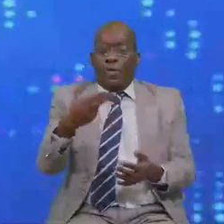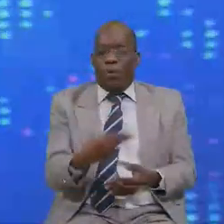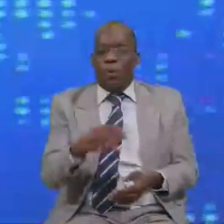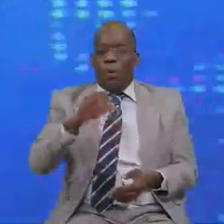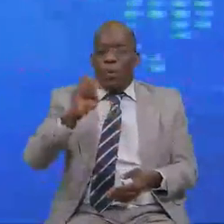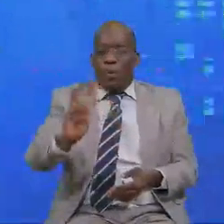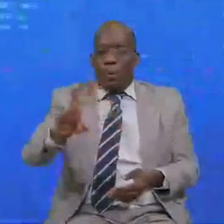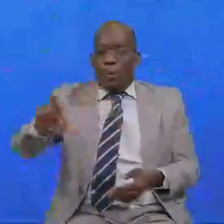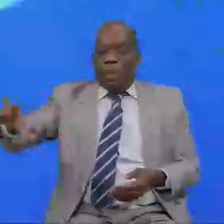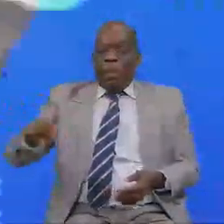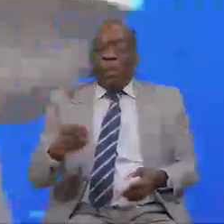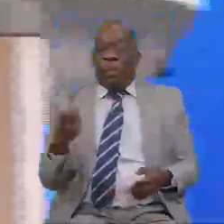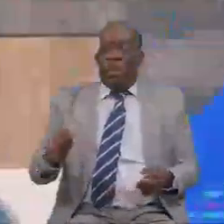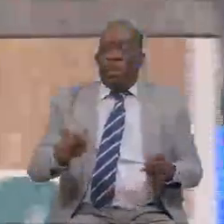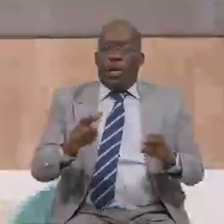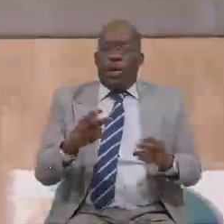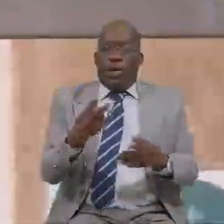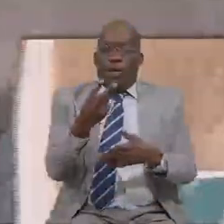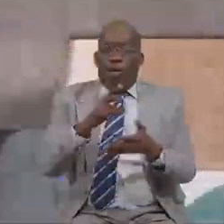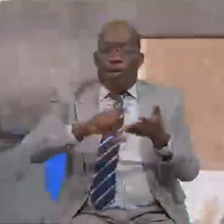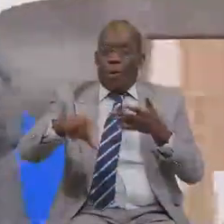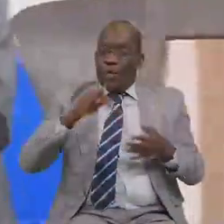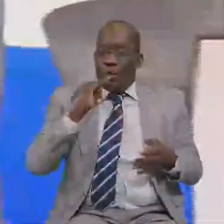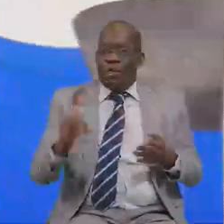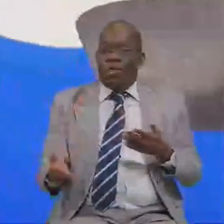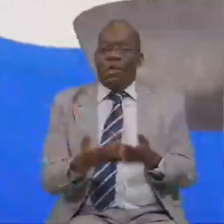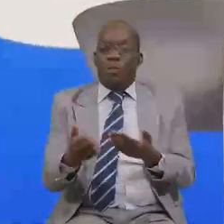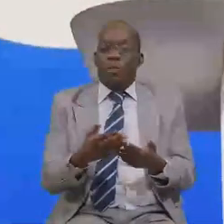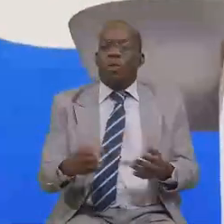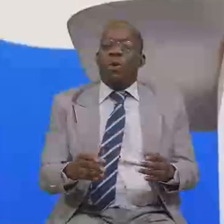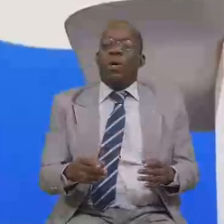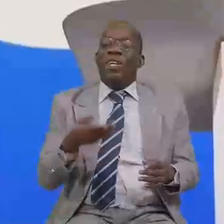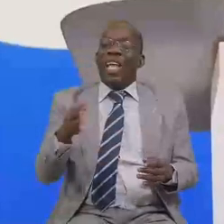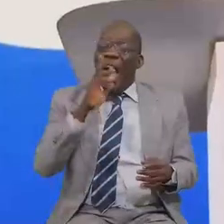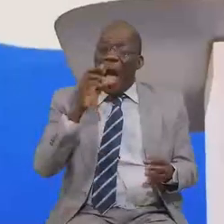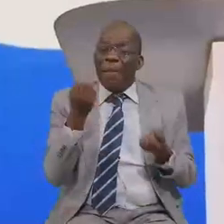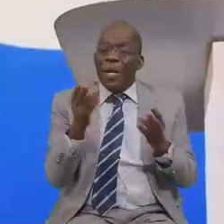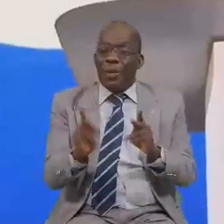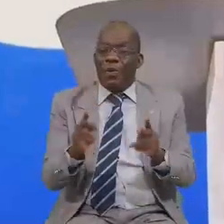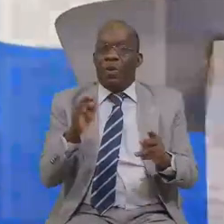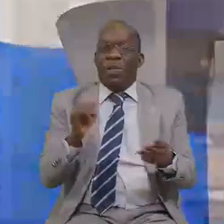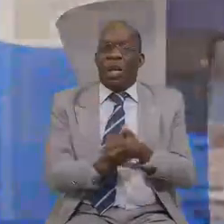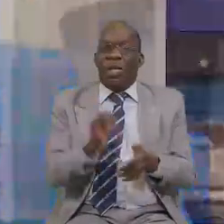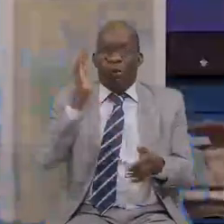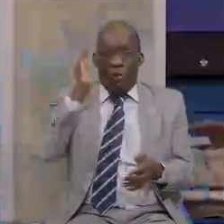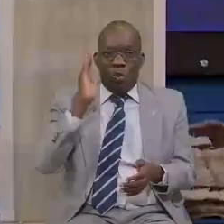simple, il y a plusieurs qui ne seraient pas allés en enfer, mais à cause de leur